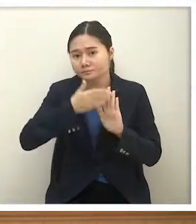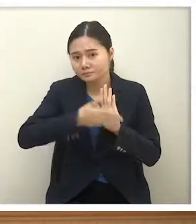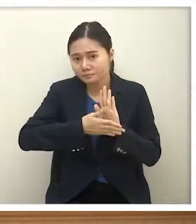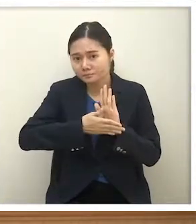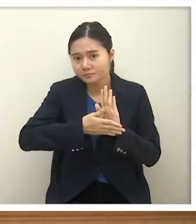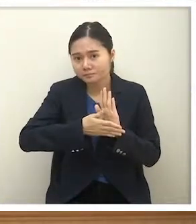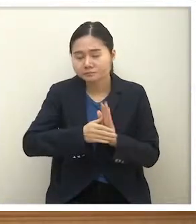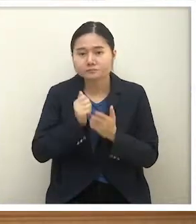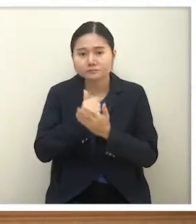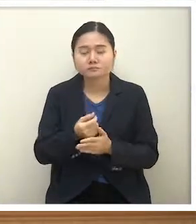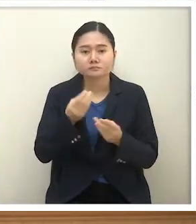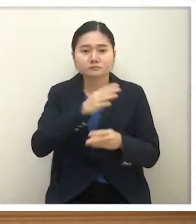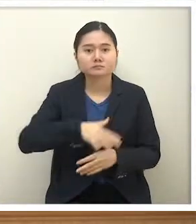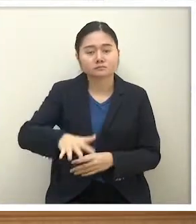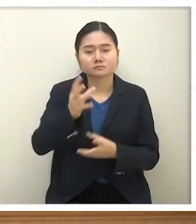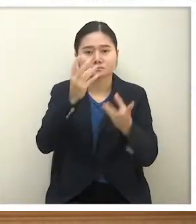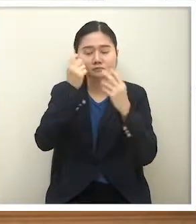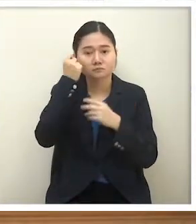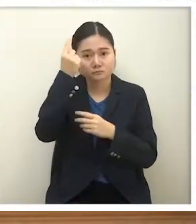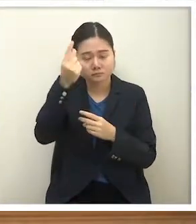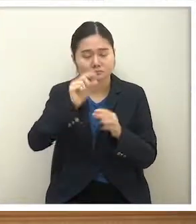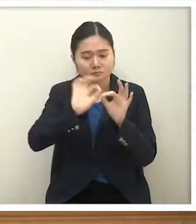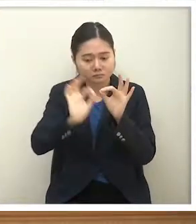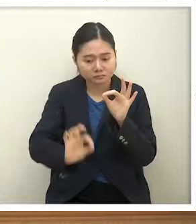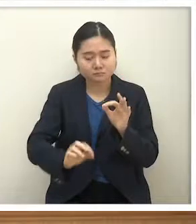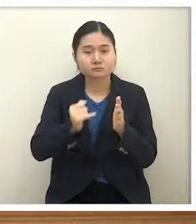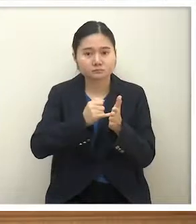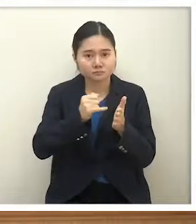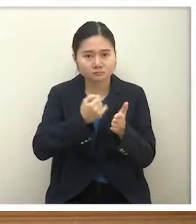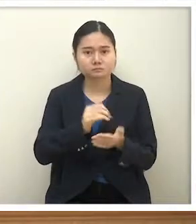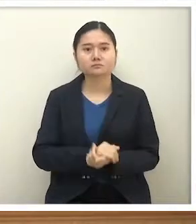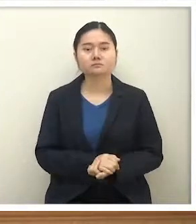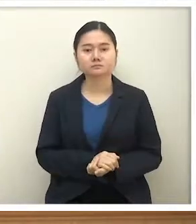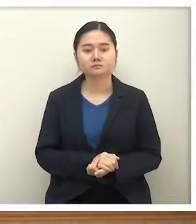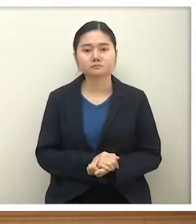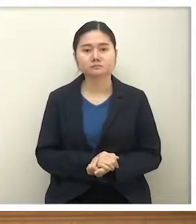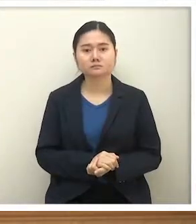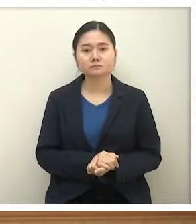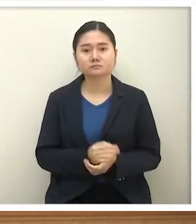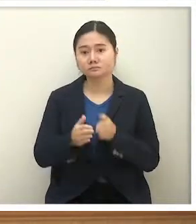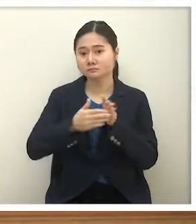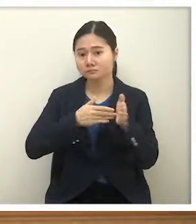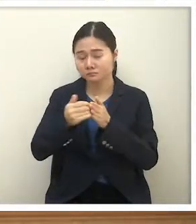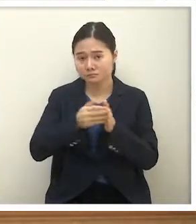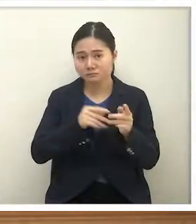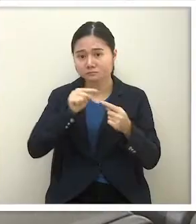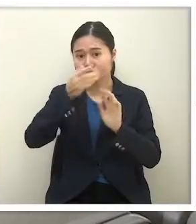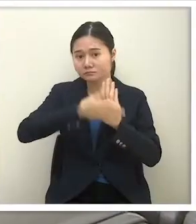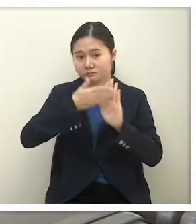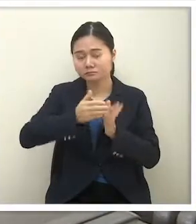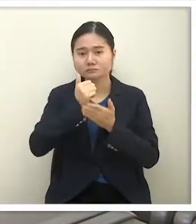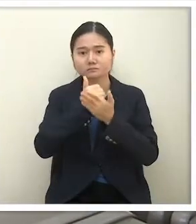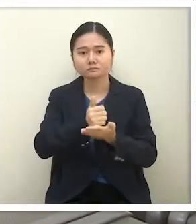ช่วยให้ผู้ชมเข้าใจเนื้อเรื่องได้ง่ายขึ้นนะครับสีสันของฉากก็จะช่ว